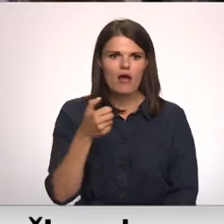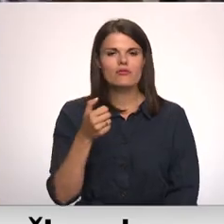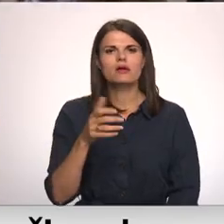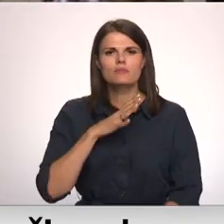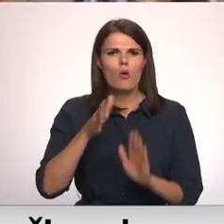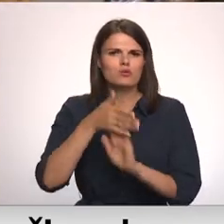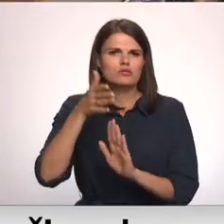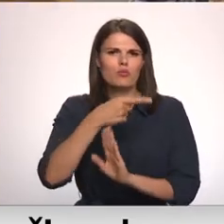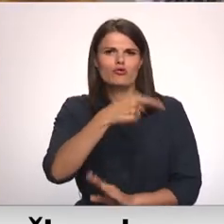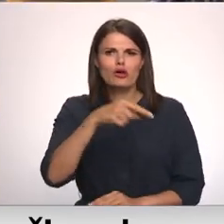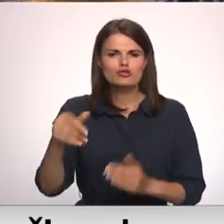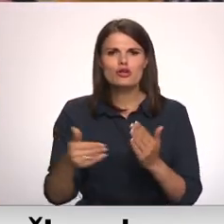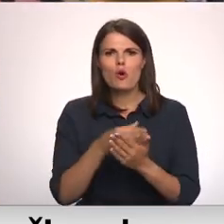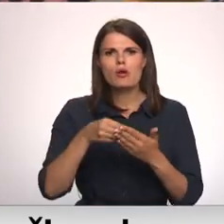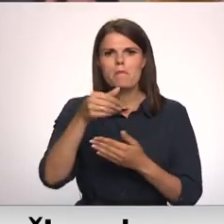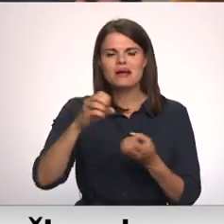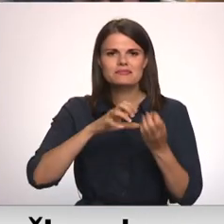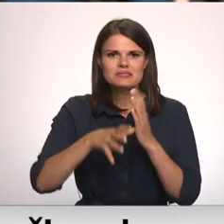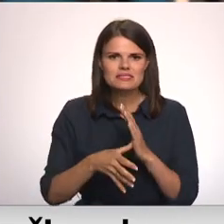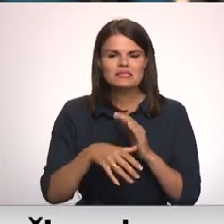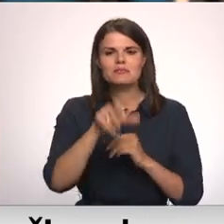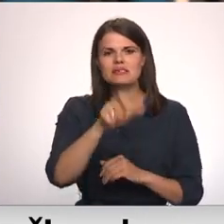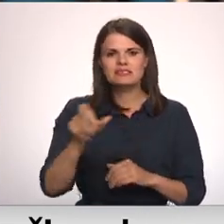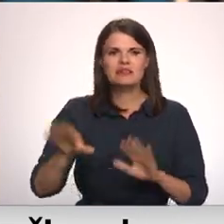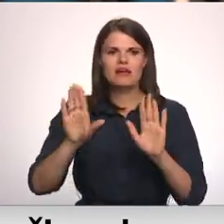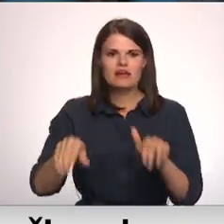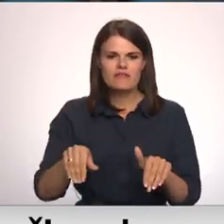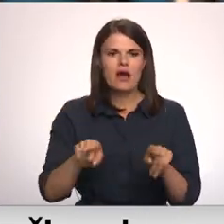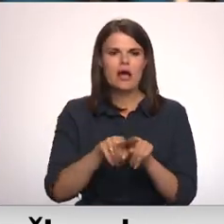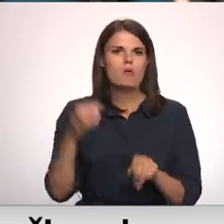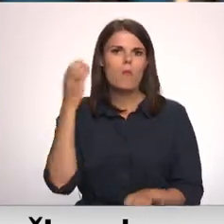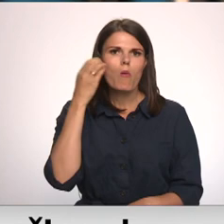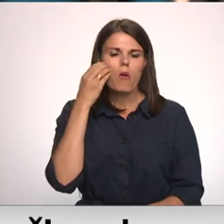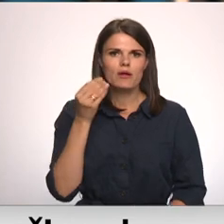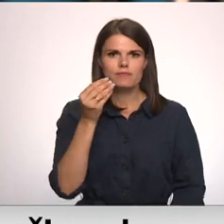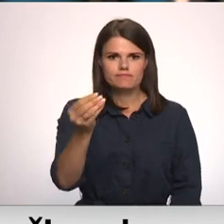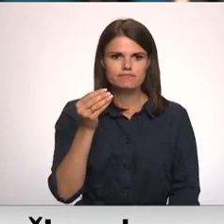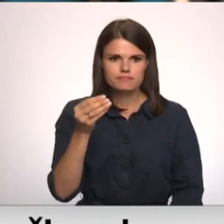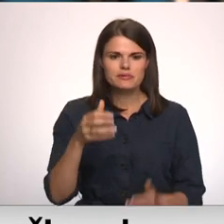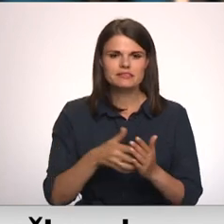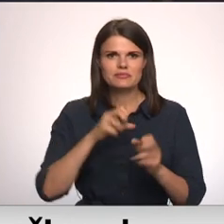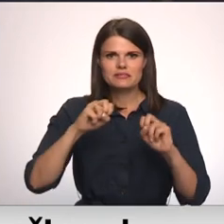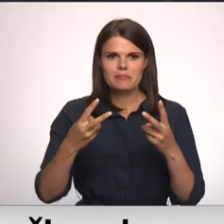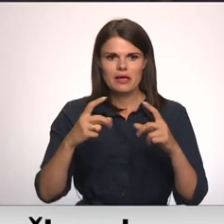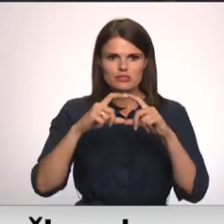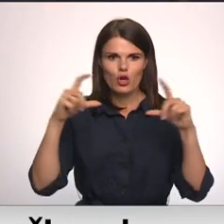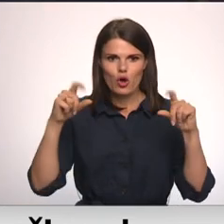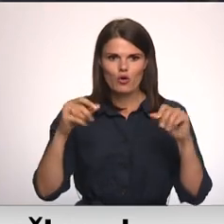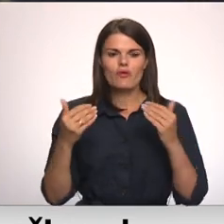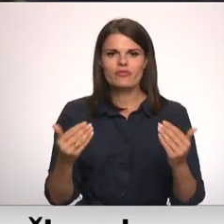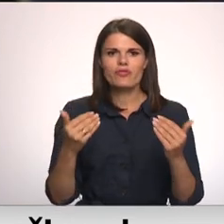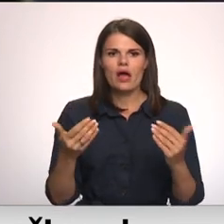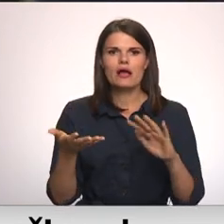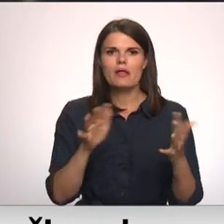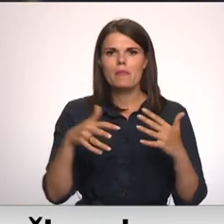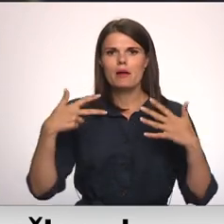biļeti. Ieviesta jauna norēķinu sistēma. Pasažieri var reģistrēt braucienu ar telefonu, izmantojot šādus kodus. Pašlaik esot ap 80